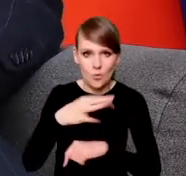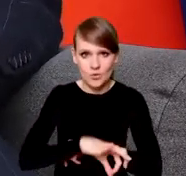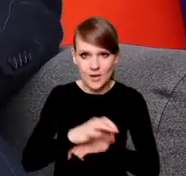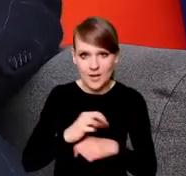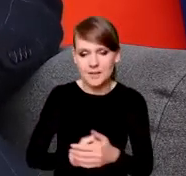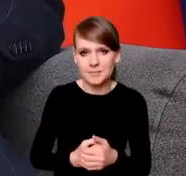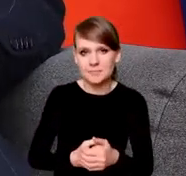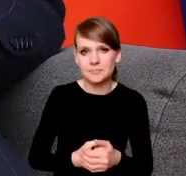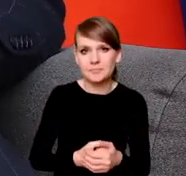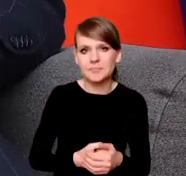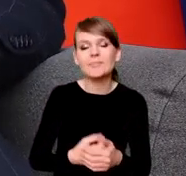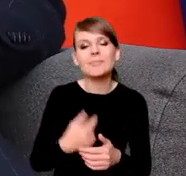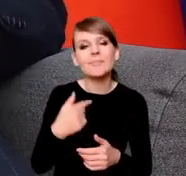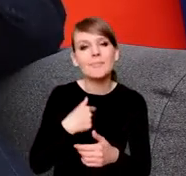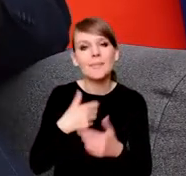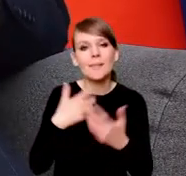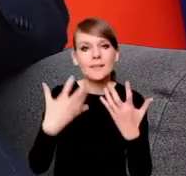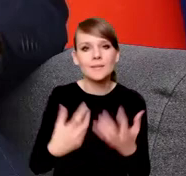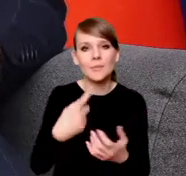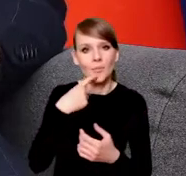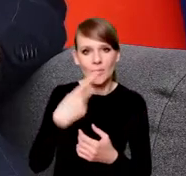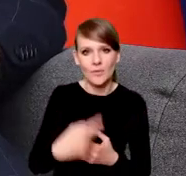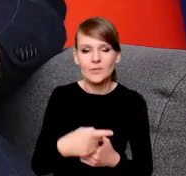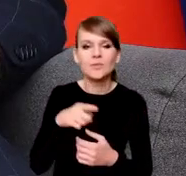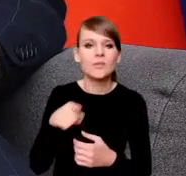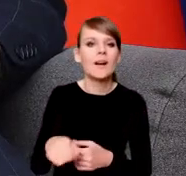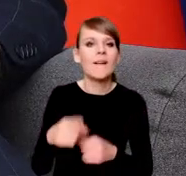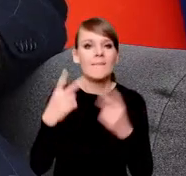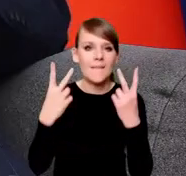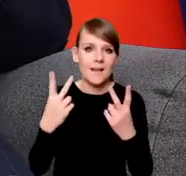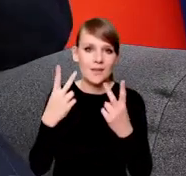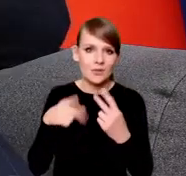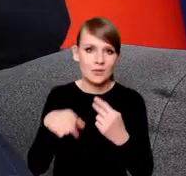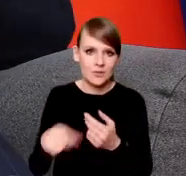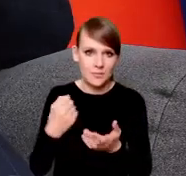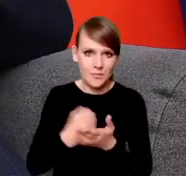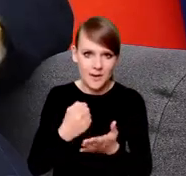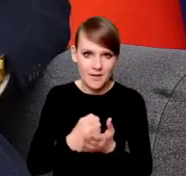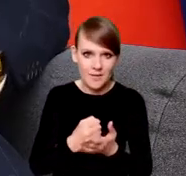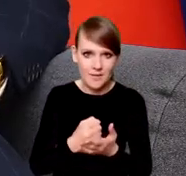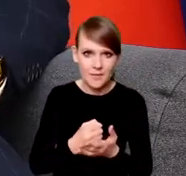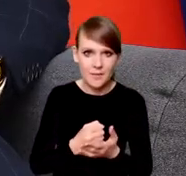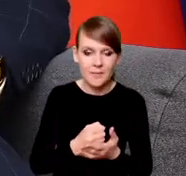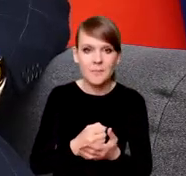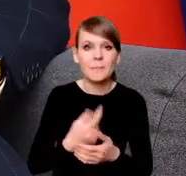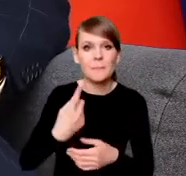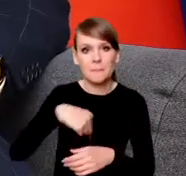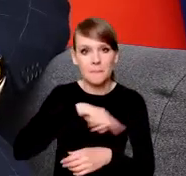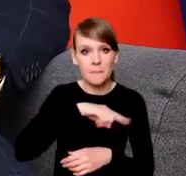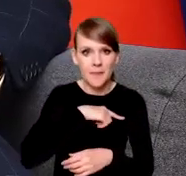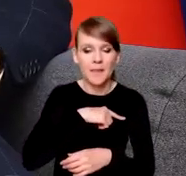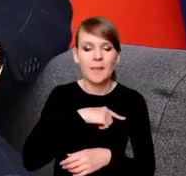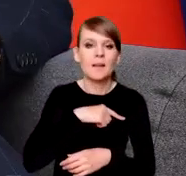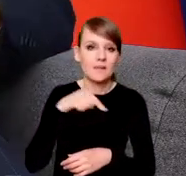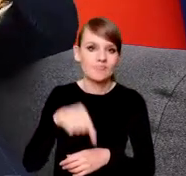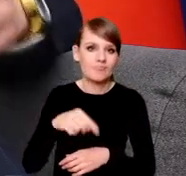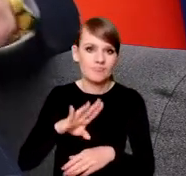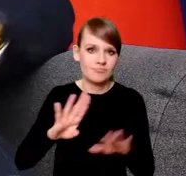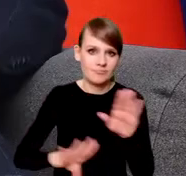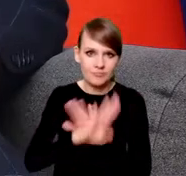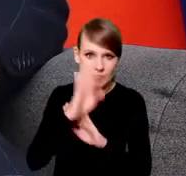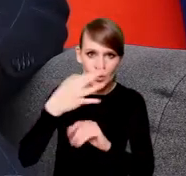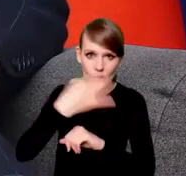symbolem, na który chciałbym zwrócić uwagę, który myślę, że jest bardzo istotny w tym naszym spotkaniu, jest to, że jesteśmy tutaj przedstawicielami uczelni,